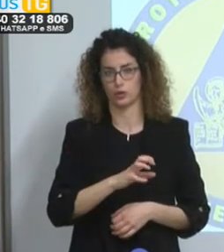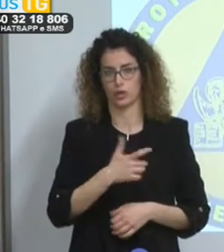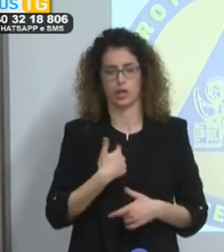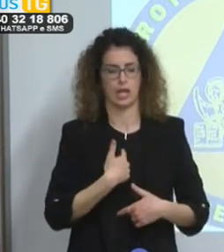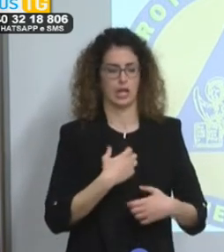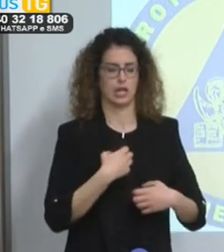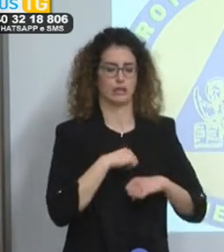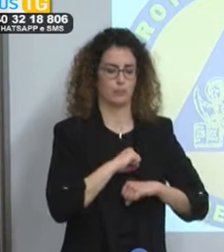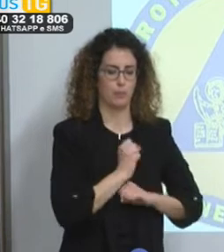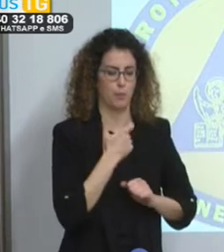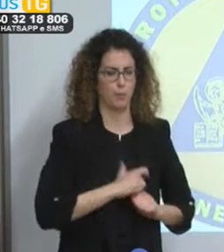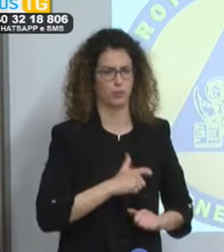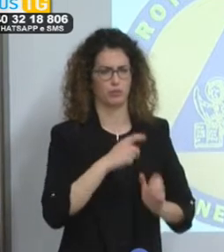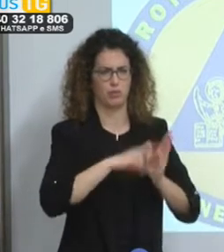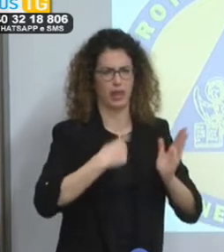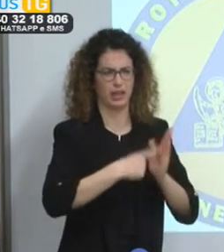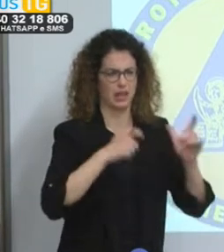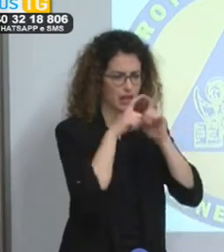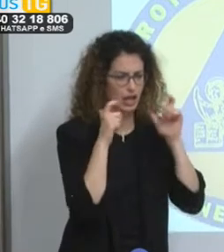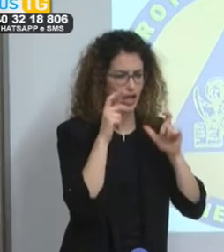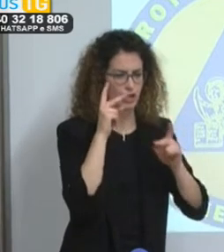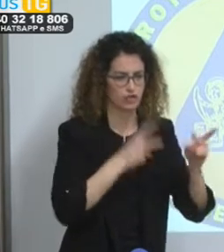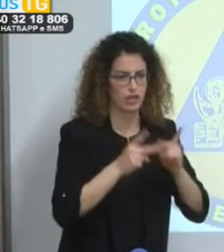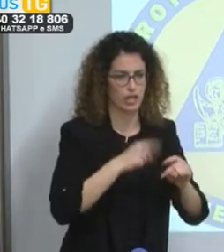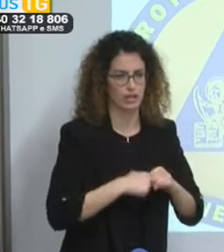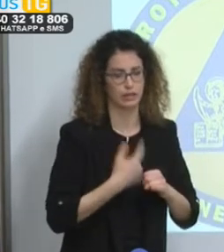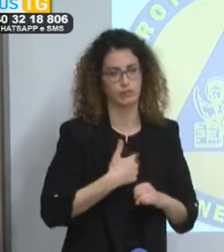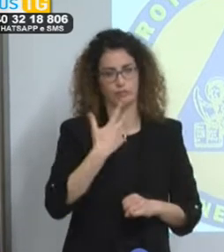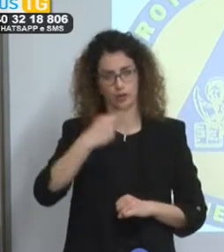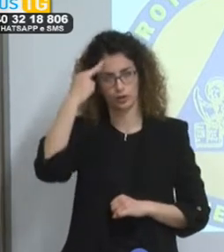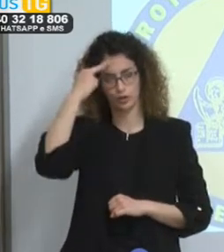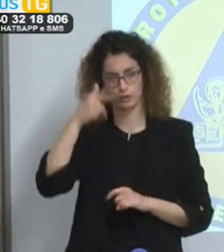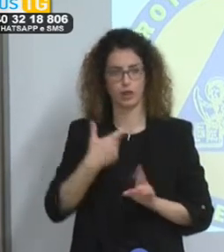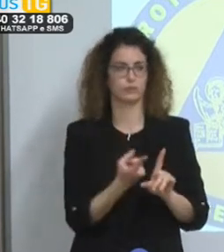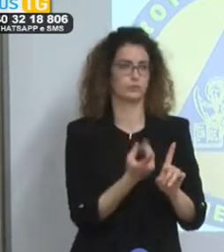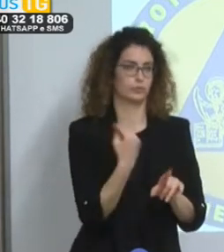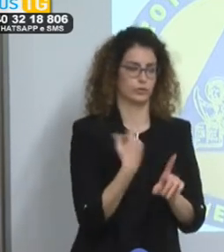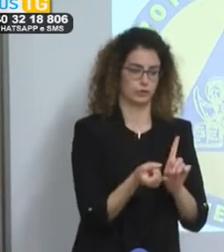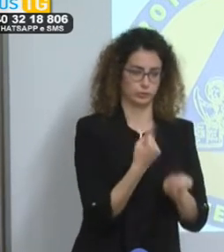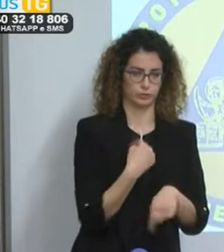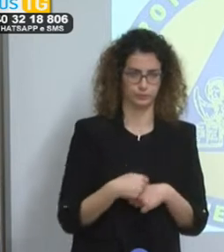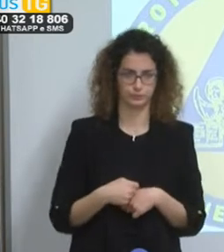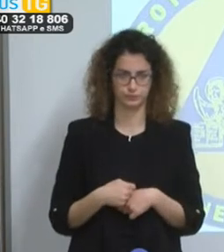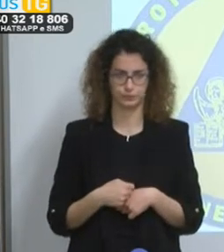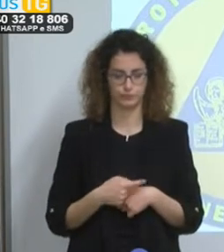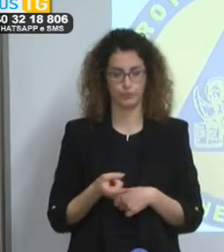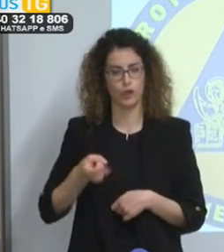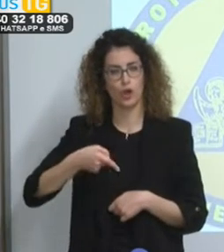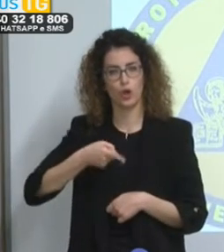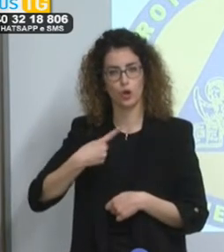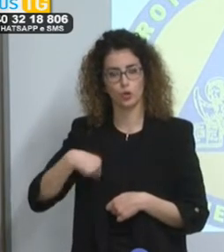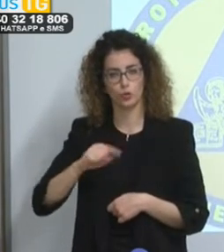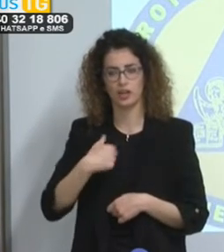mascherine, no? Per mesi è stata guardate, tanta difficoltà. Noi no, vi ricordo che noi, e approfitto della tua domanda Angela, noi